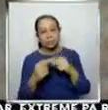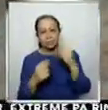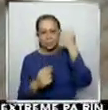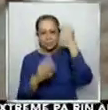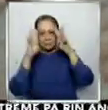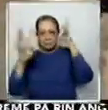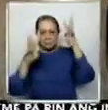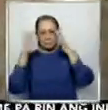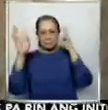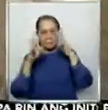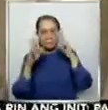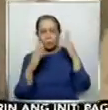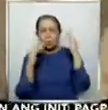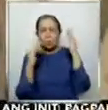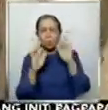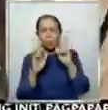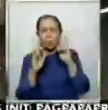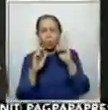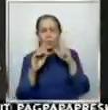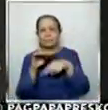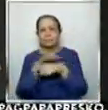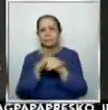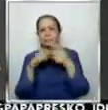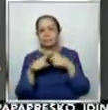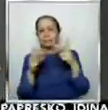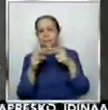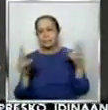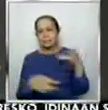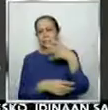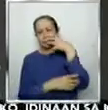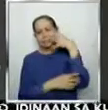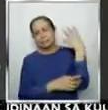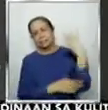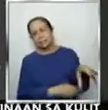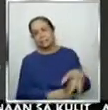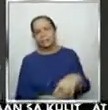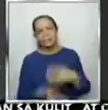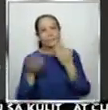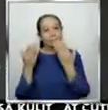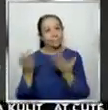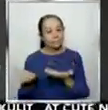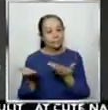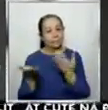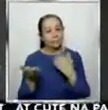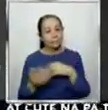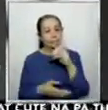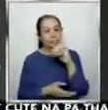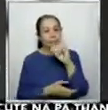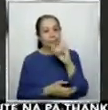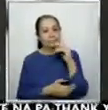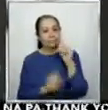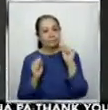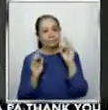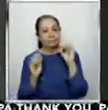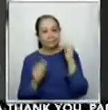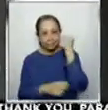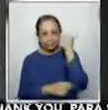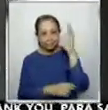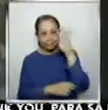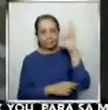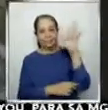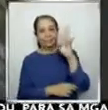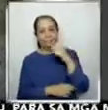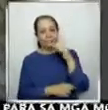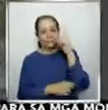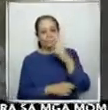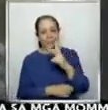na umaasang makakatakas sa extreme init. Ito, DIY air conditioner ang naisipan. Hinating bote